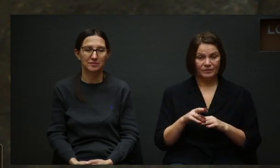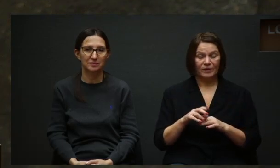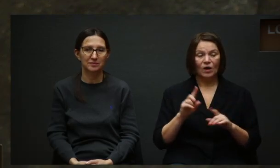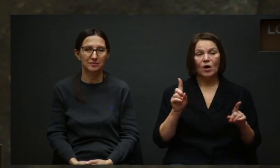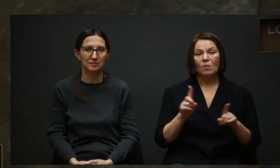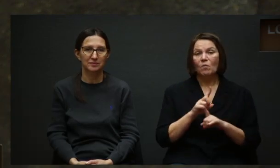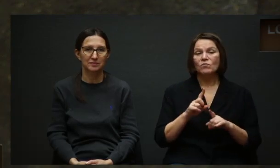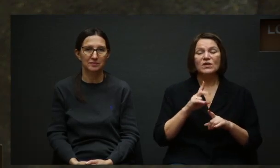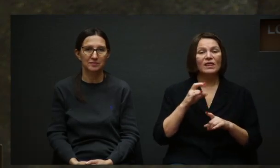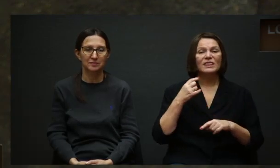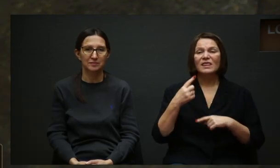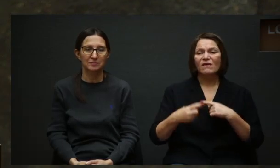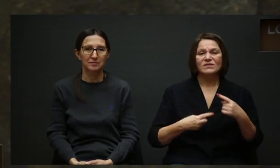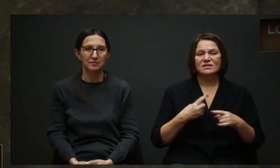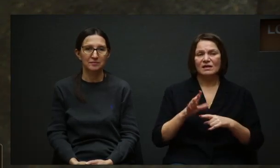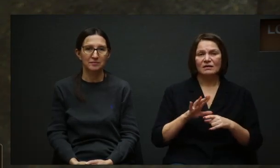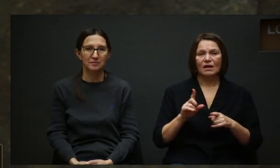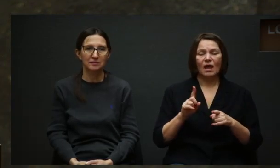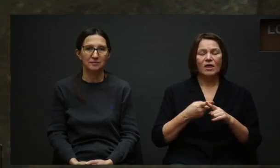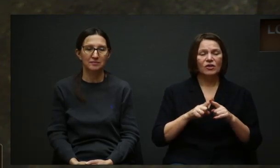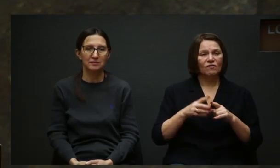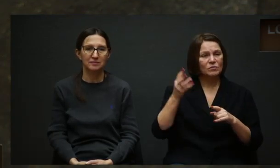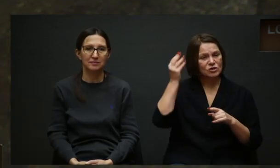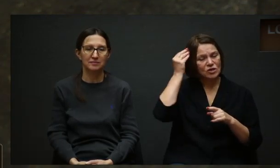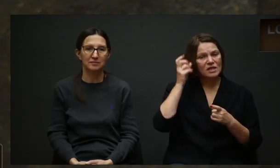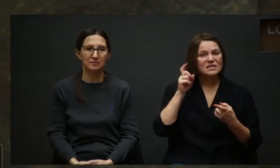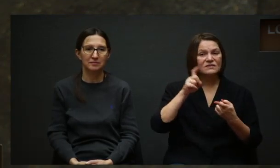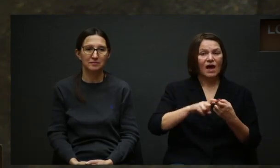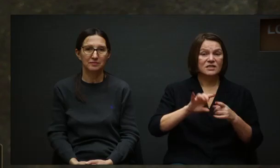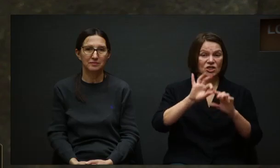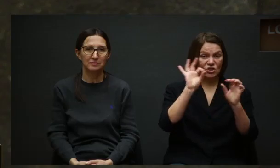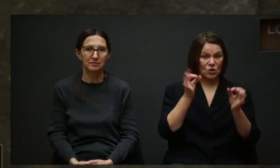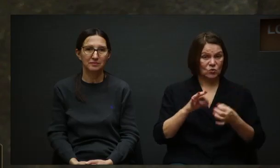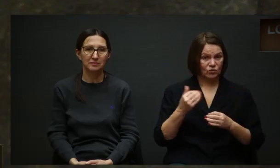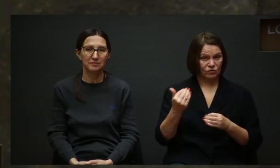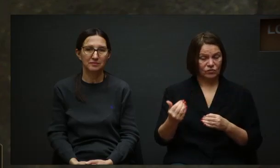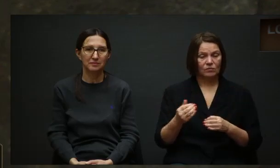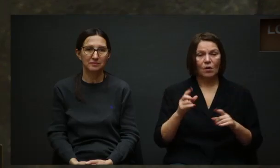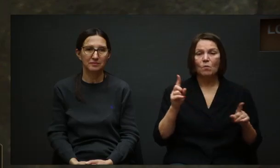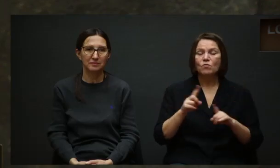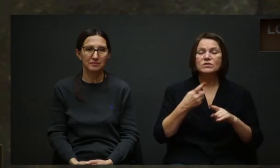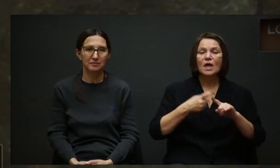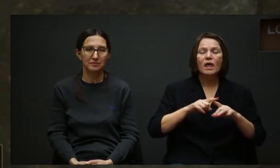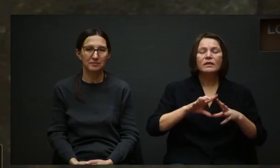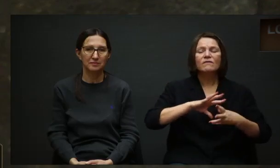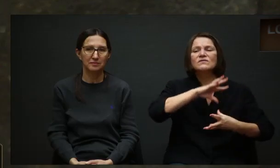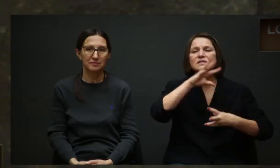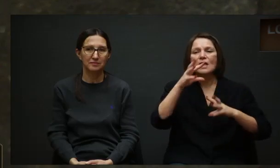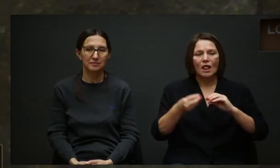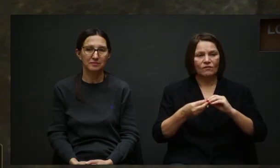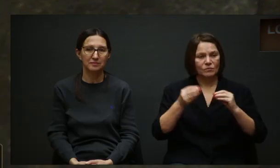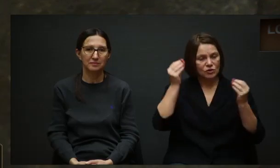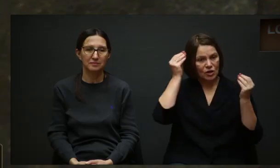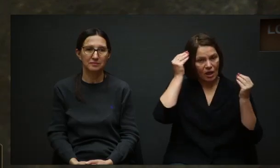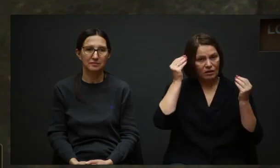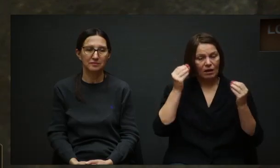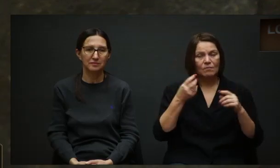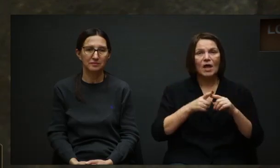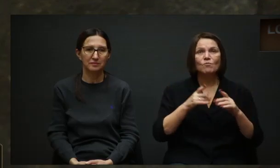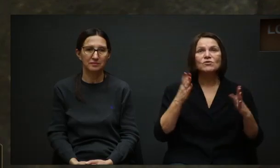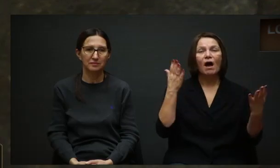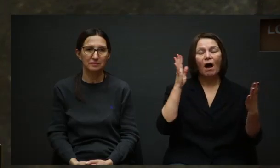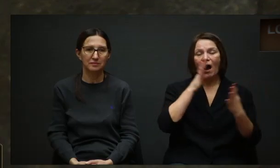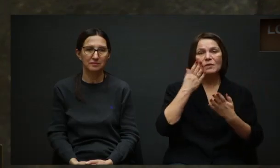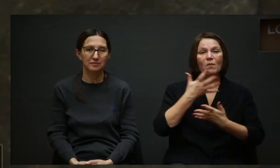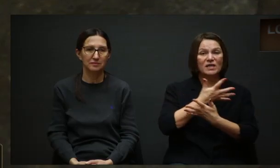музей – это не всегда впечатление, связанное с искусством. Музей – это в целом впечатление, потому что атмосфера дает